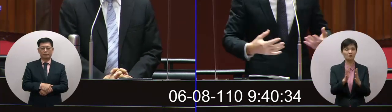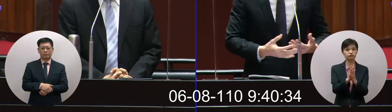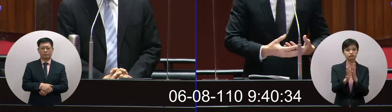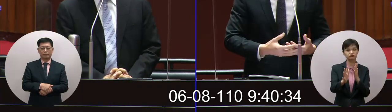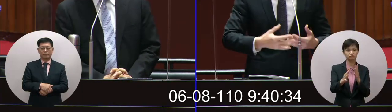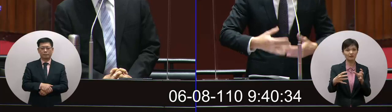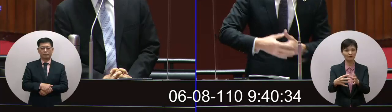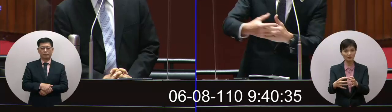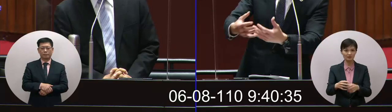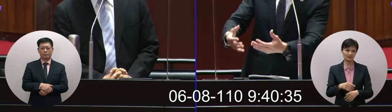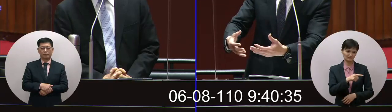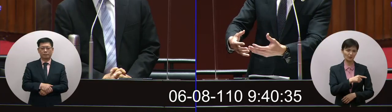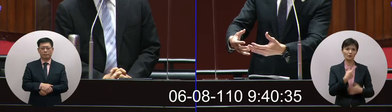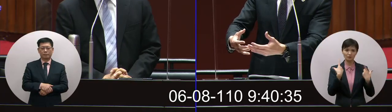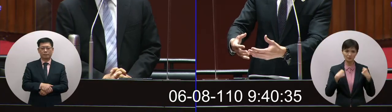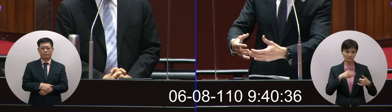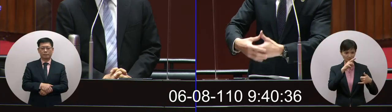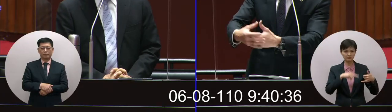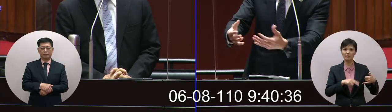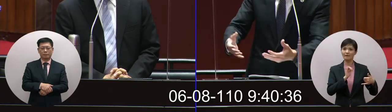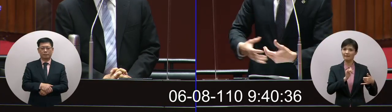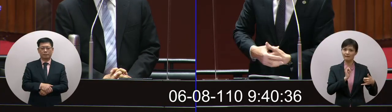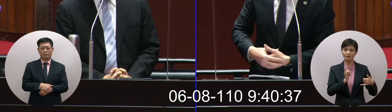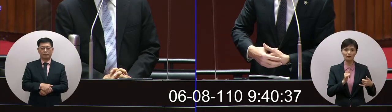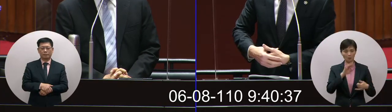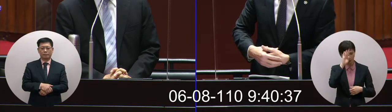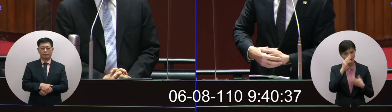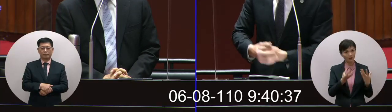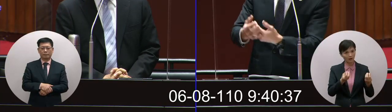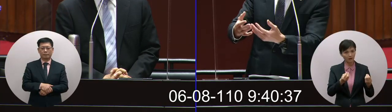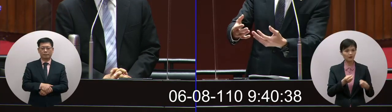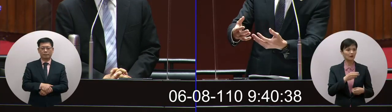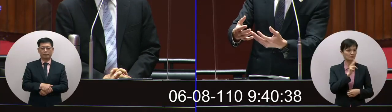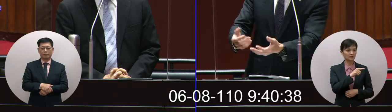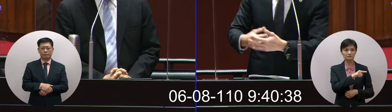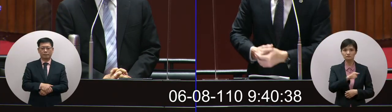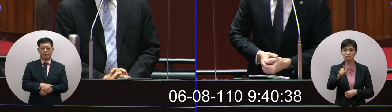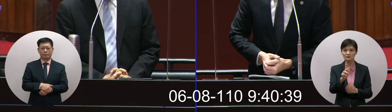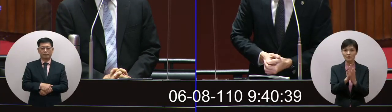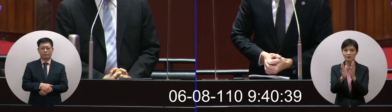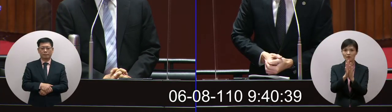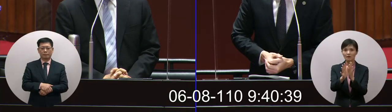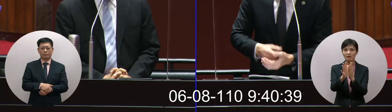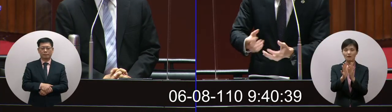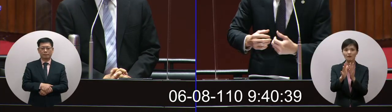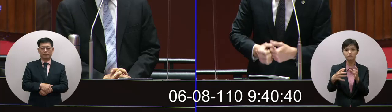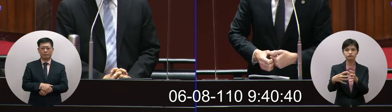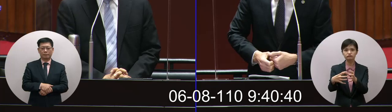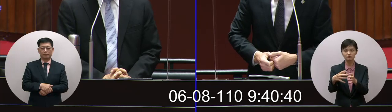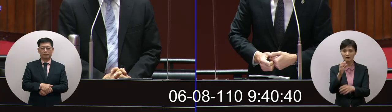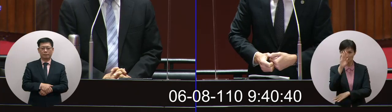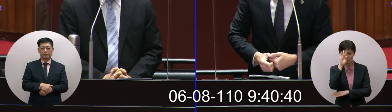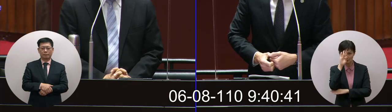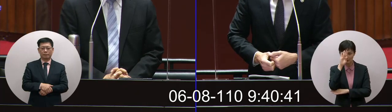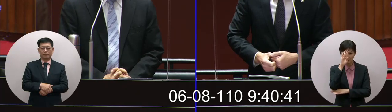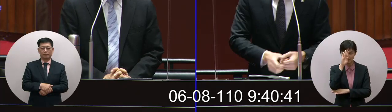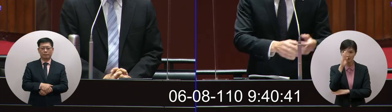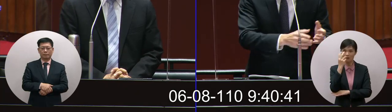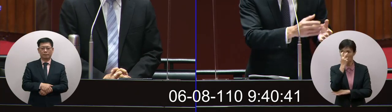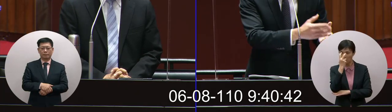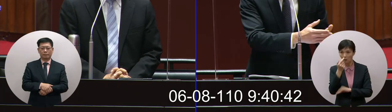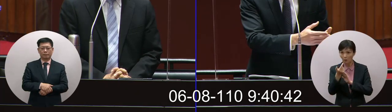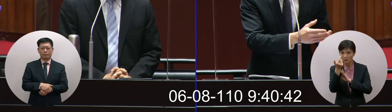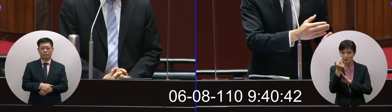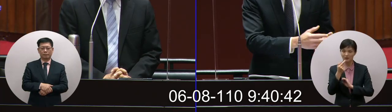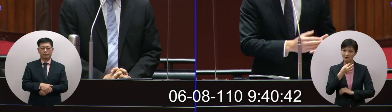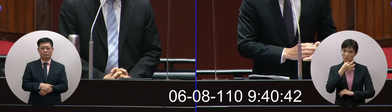遮个好势好势的人去佮因。迄落踮遐排队，踮遐快筛，啊，毋着，互伊有即个染疫的即个风险。抑阁